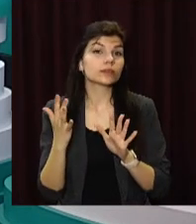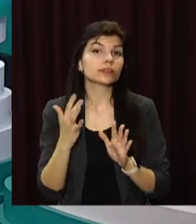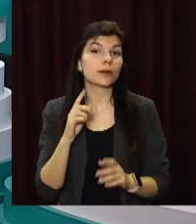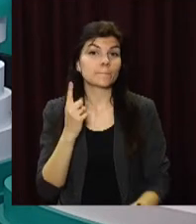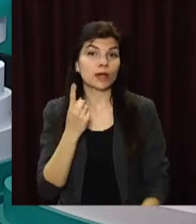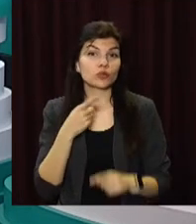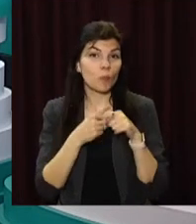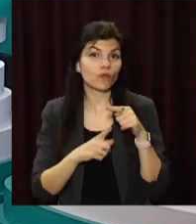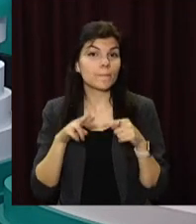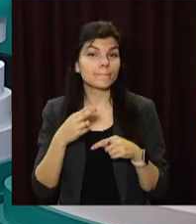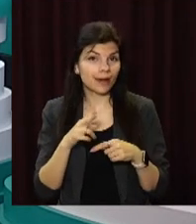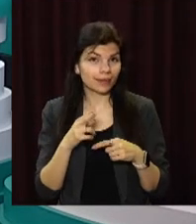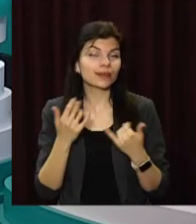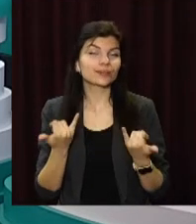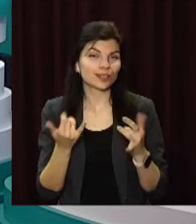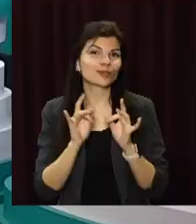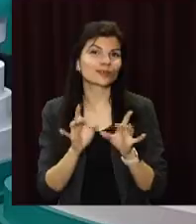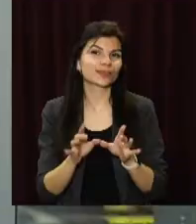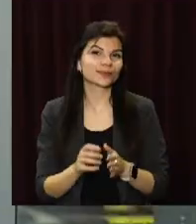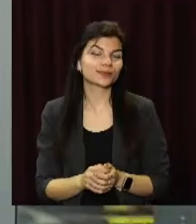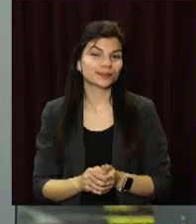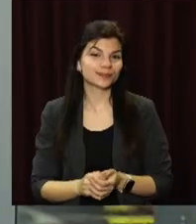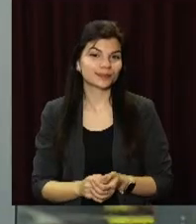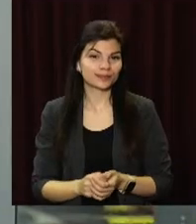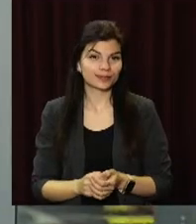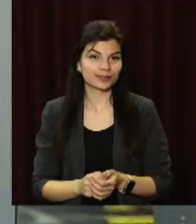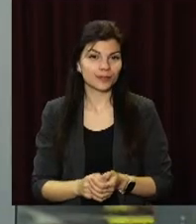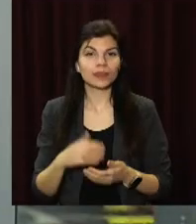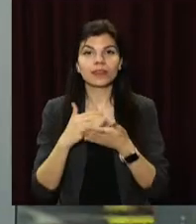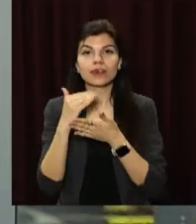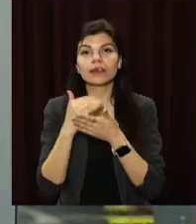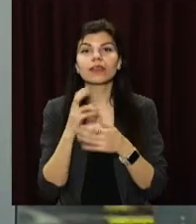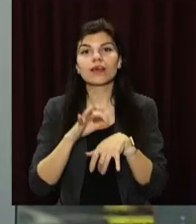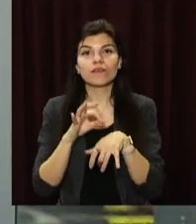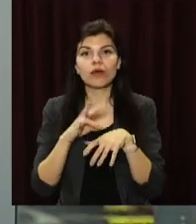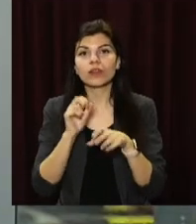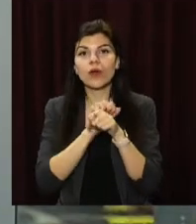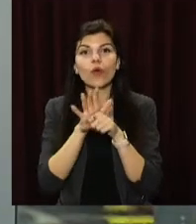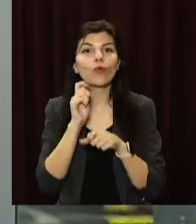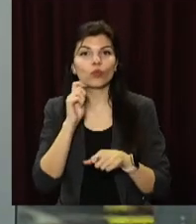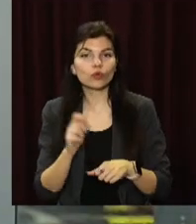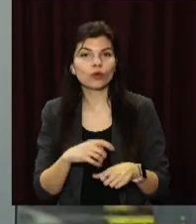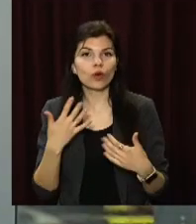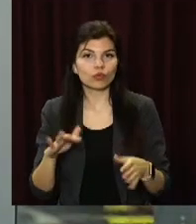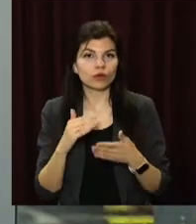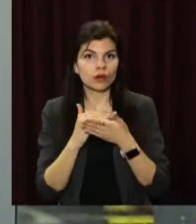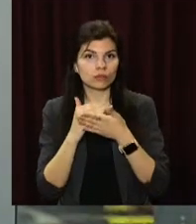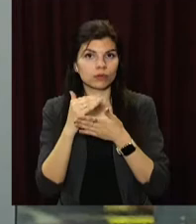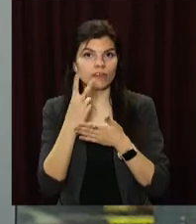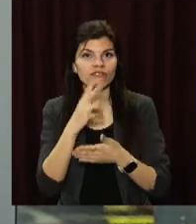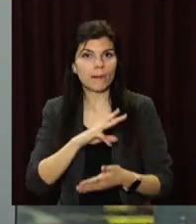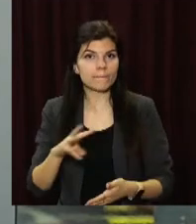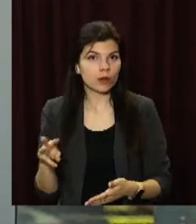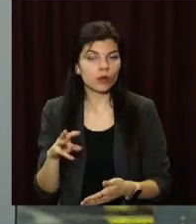події першої половини п'ятниці дивіться далі. Рівень захворюваності на ковід в Україні перетнув позначку 2